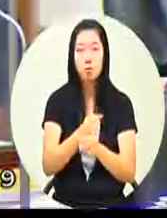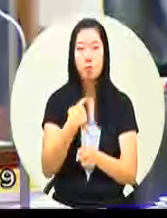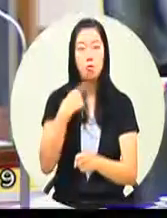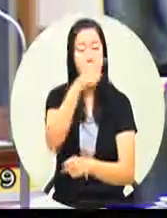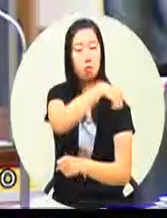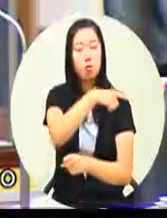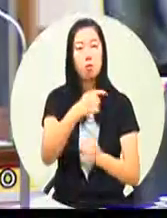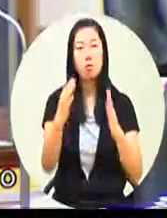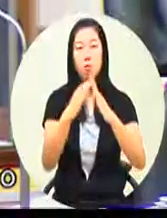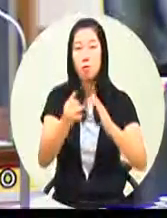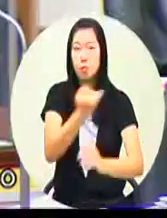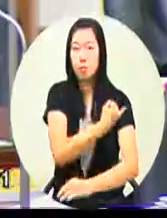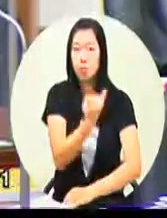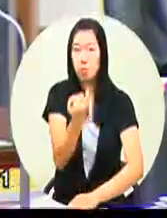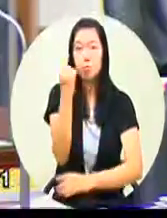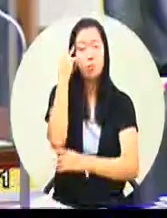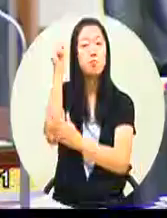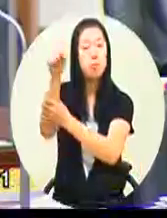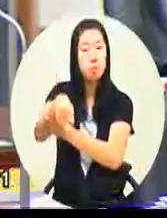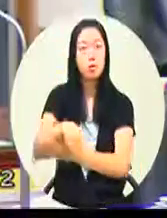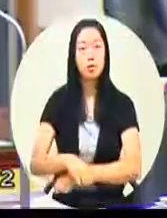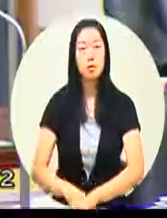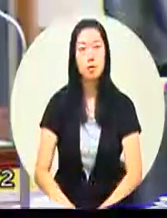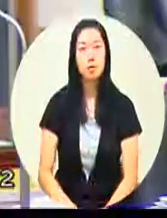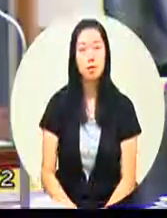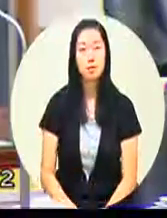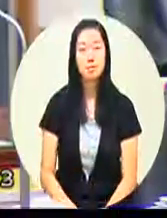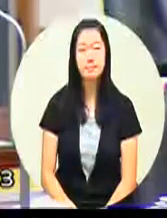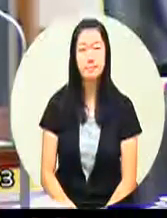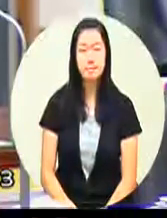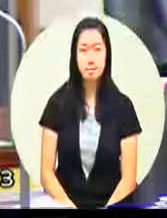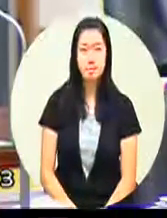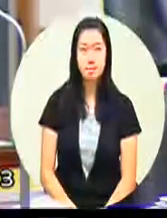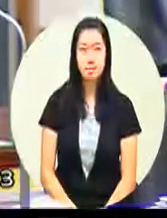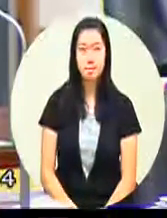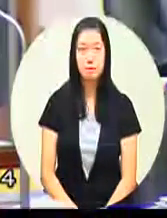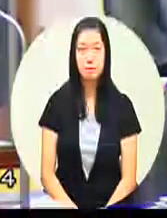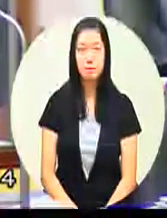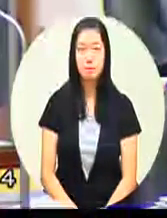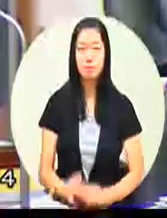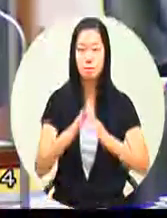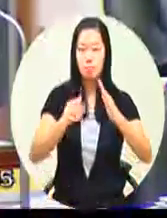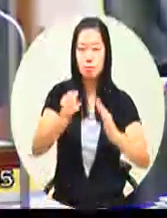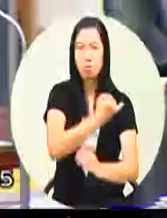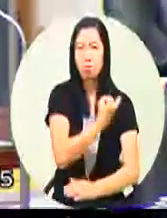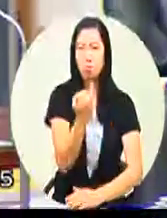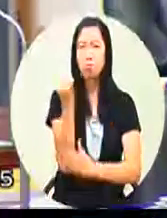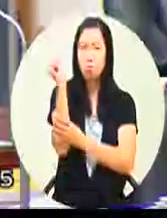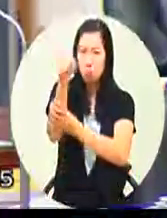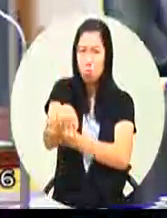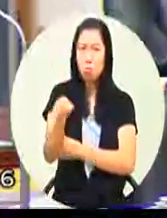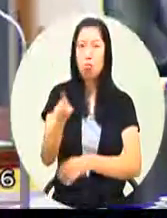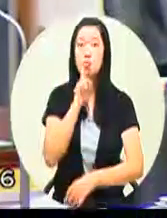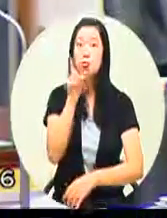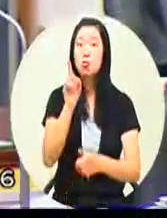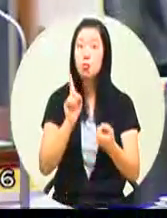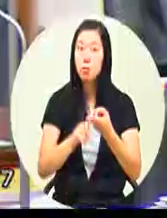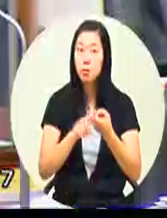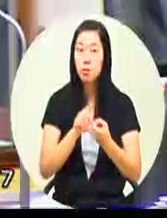的哦。所以我要再请问局长，到底市长已经同意，到底算不算数了？